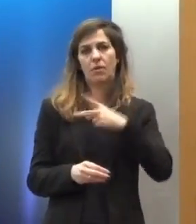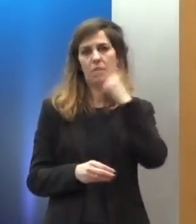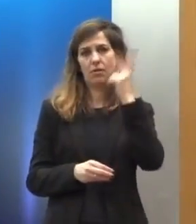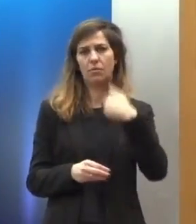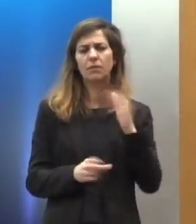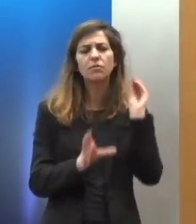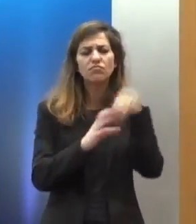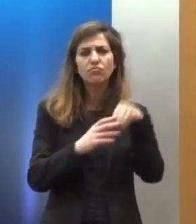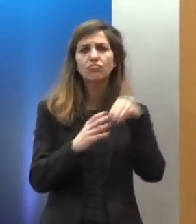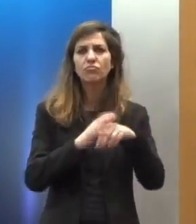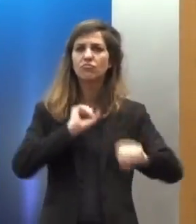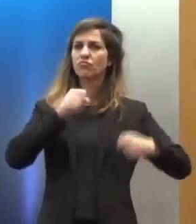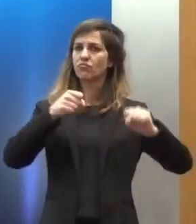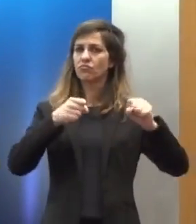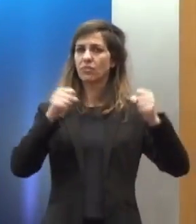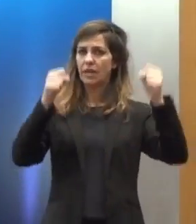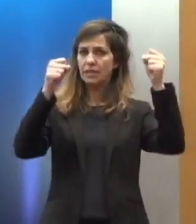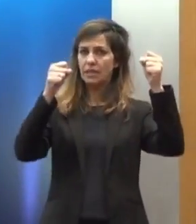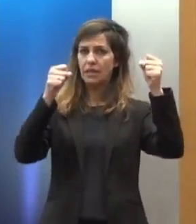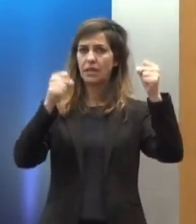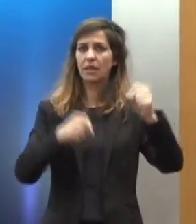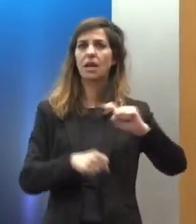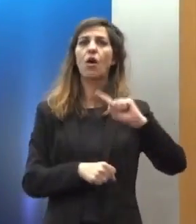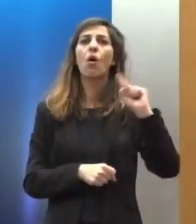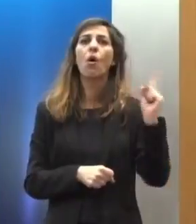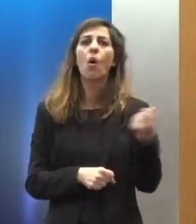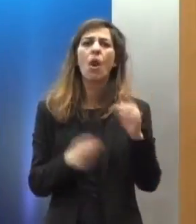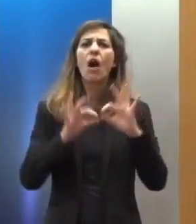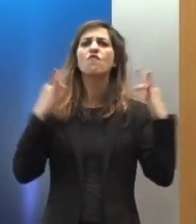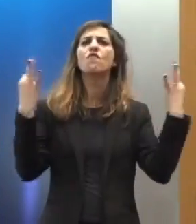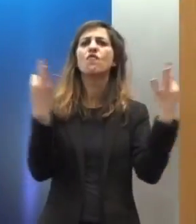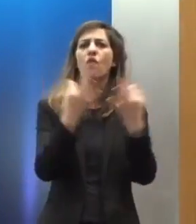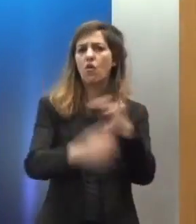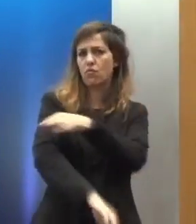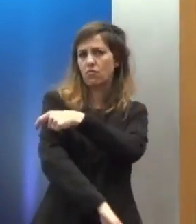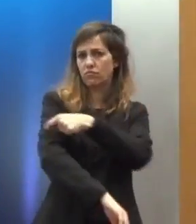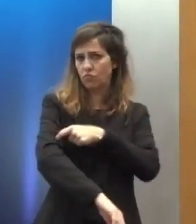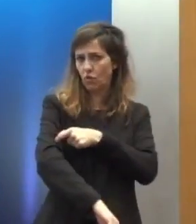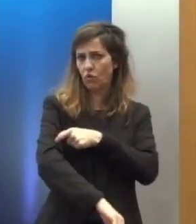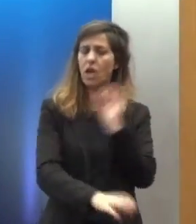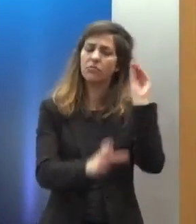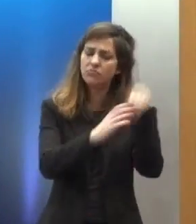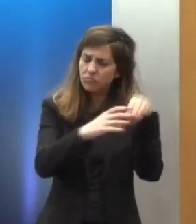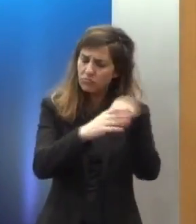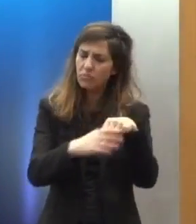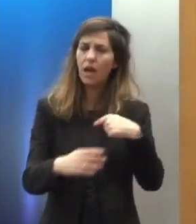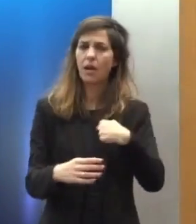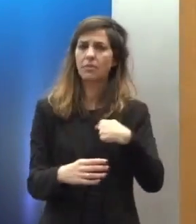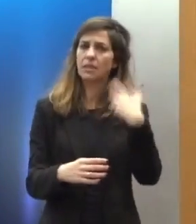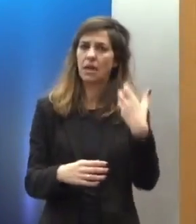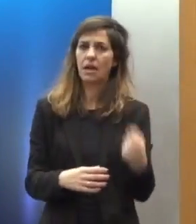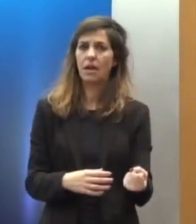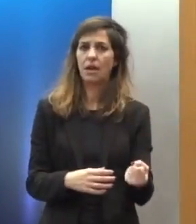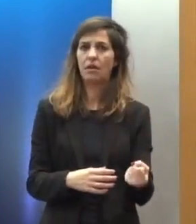δραστήρια και επικοδομητικά στα κυριότερα πολυμερή φόρα των Ηνωμένων Εθνών και συνεργαζόμαστε επιτυχώς με όλο το